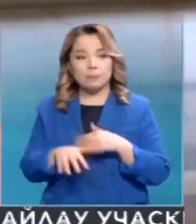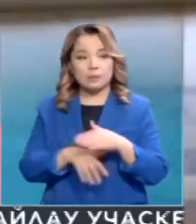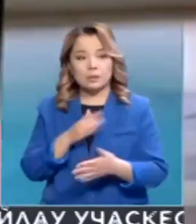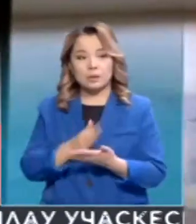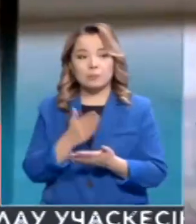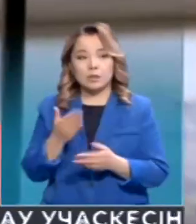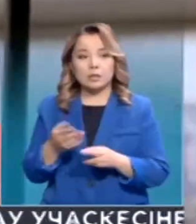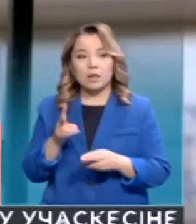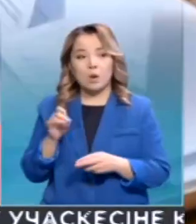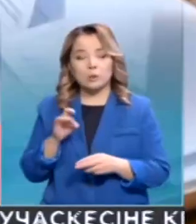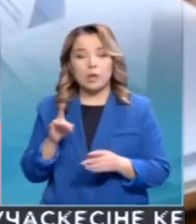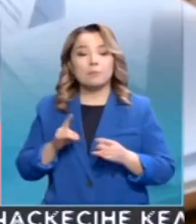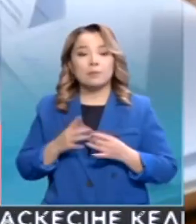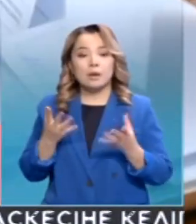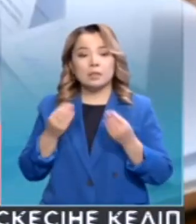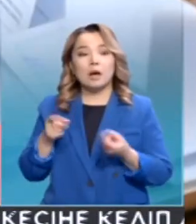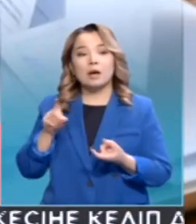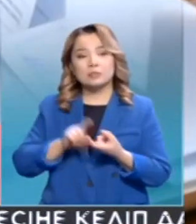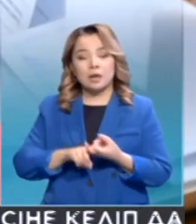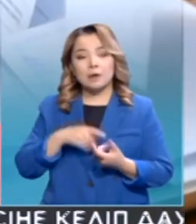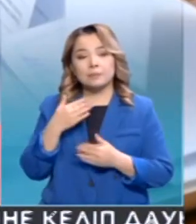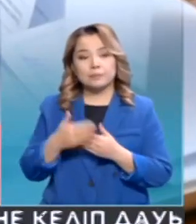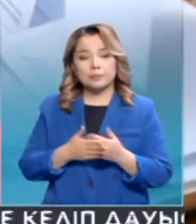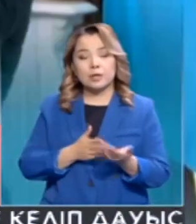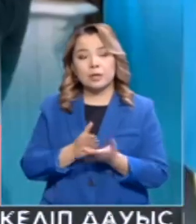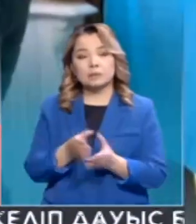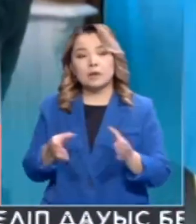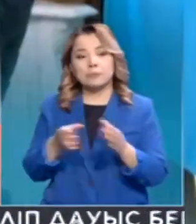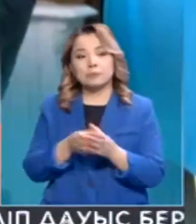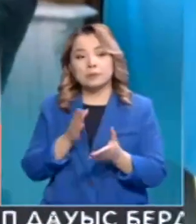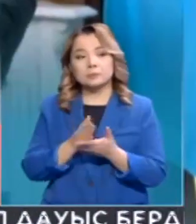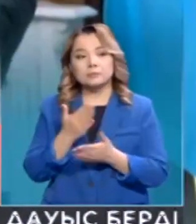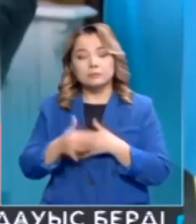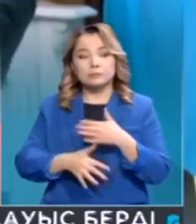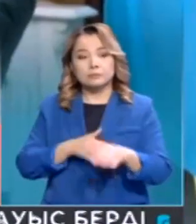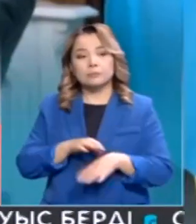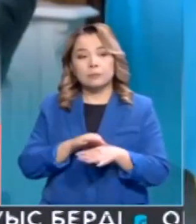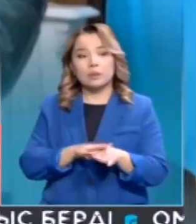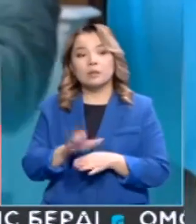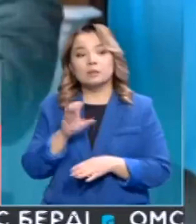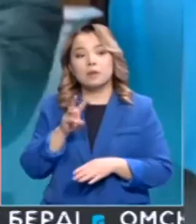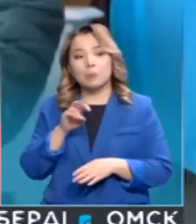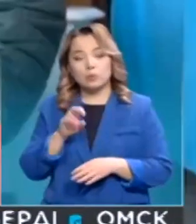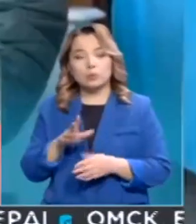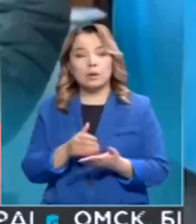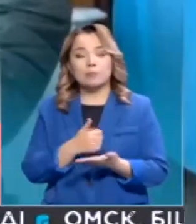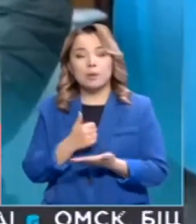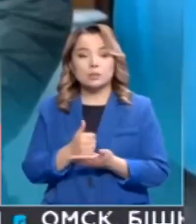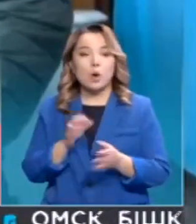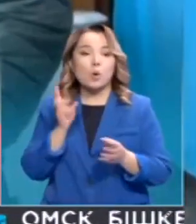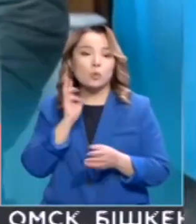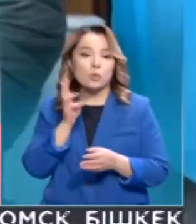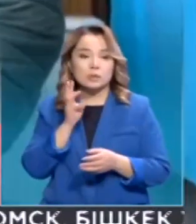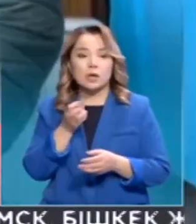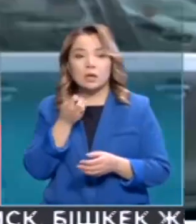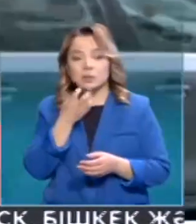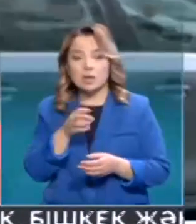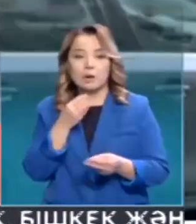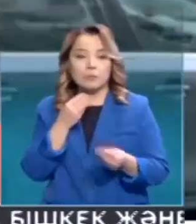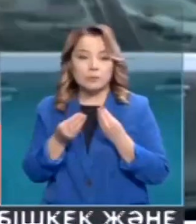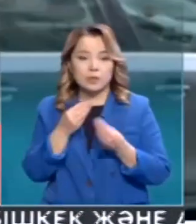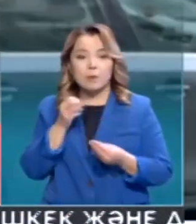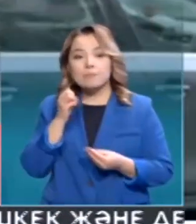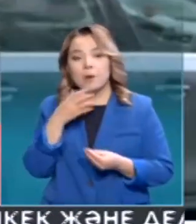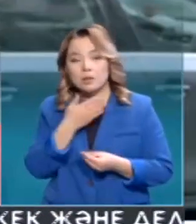жатыр. Наурыз мейрамы қарсаңындағы саяси науқанға келгендерге Стамбулдағы бас консулдық ыстық палау таратып,